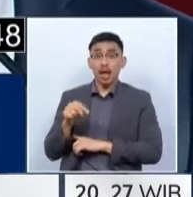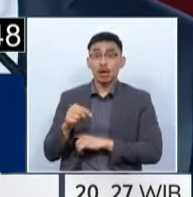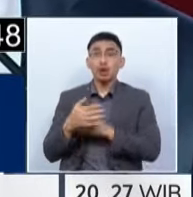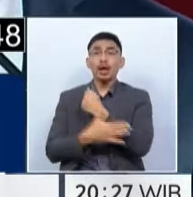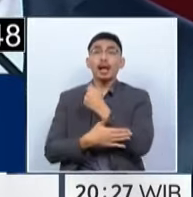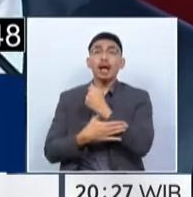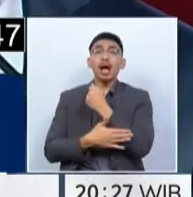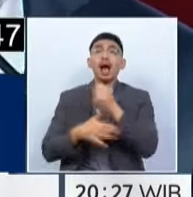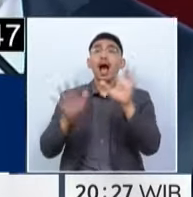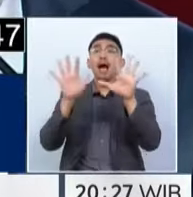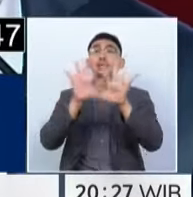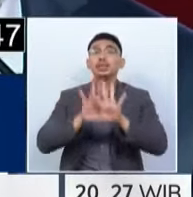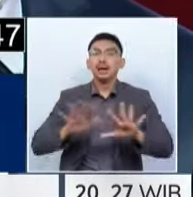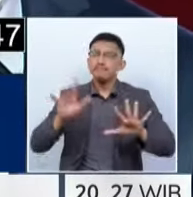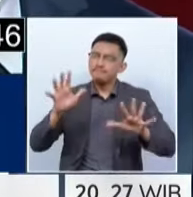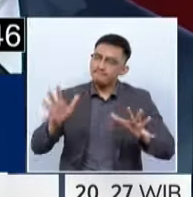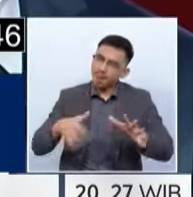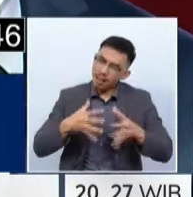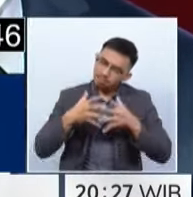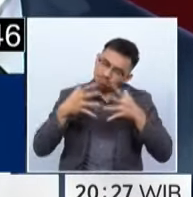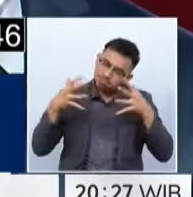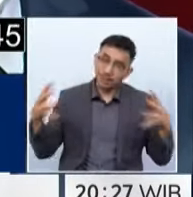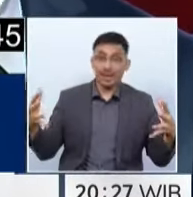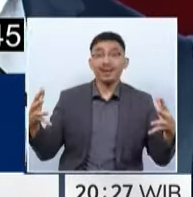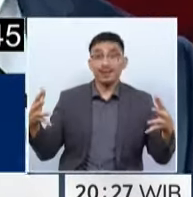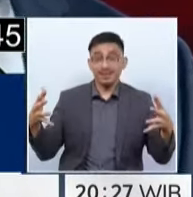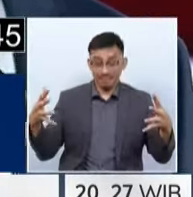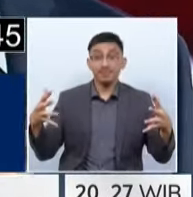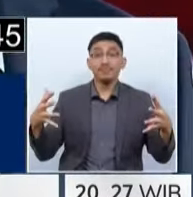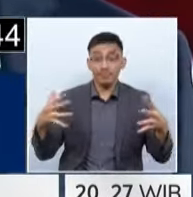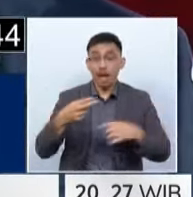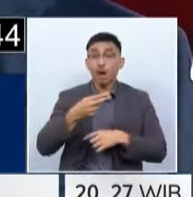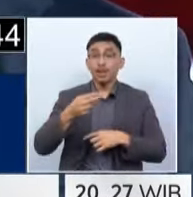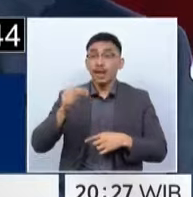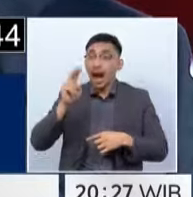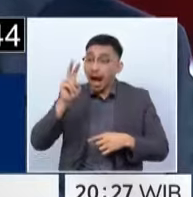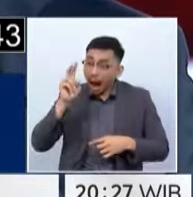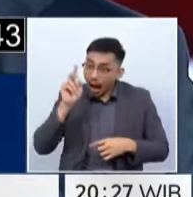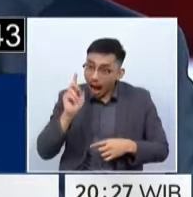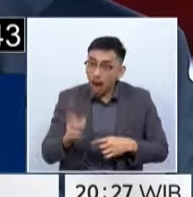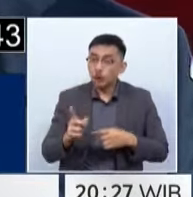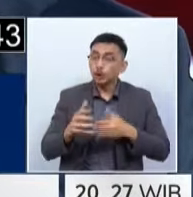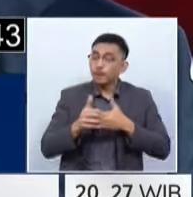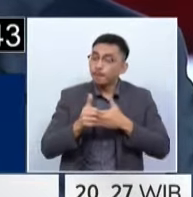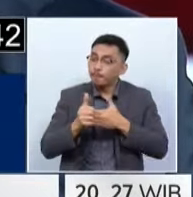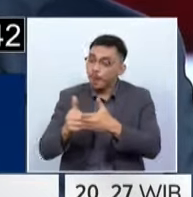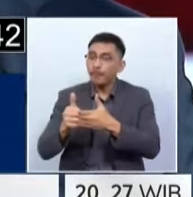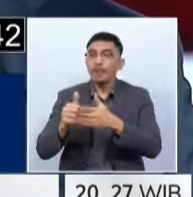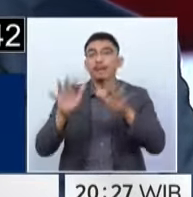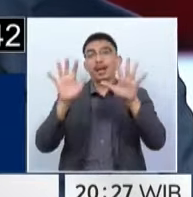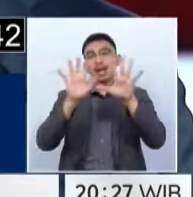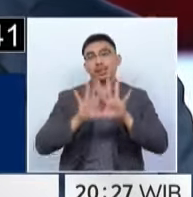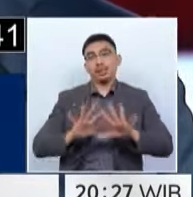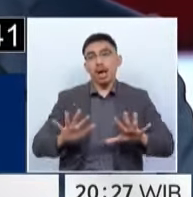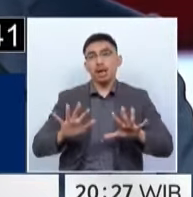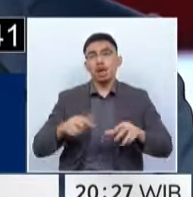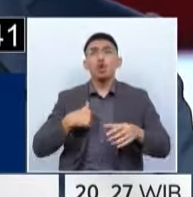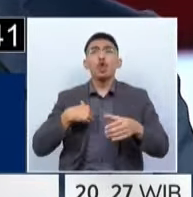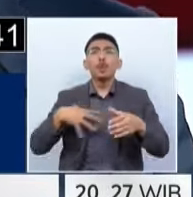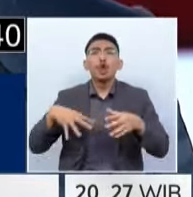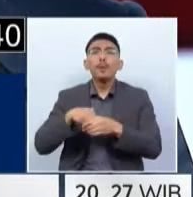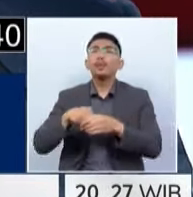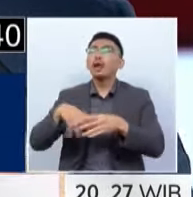Indonesia harus kembali menjadi pemimpin ASEAN yang dominan bukan sekedar hadirin dalam summit-summit